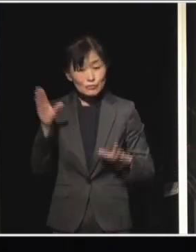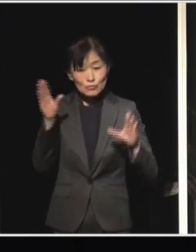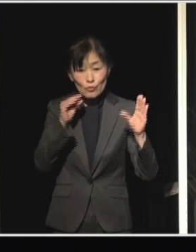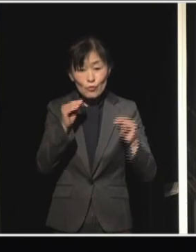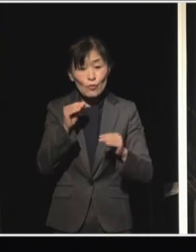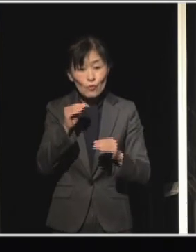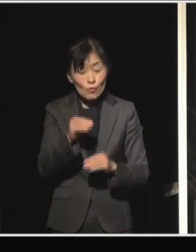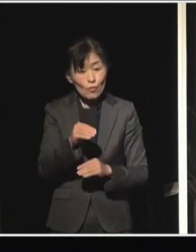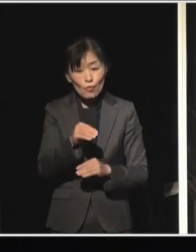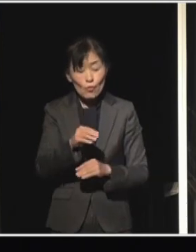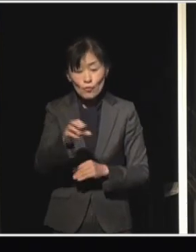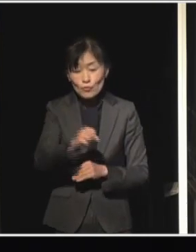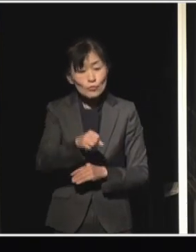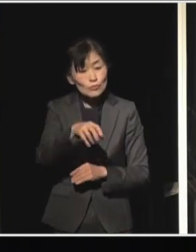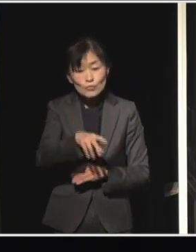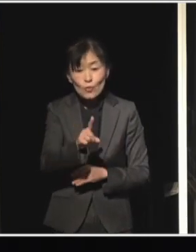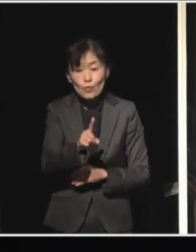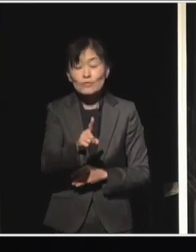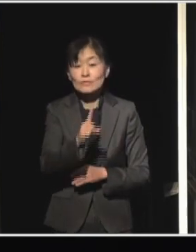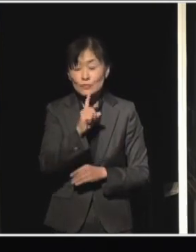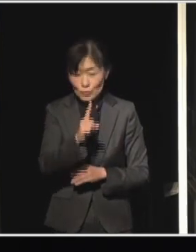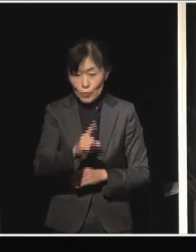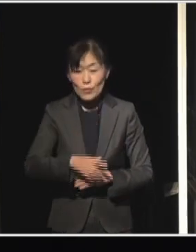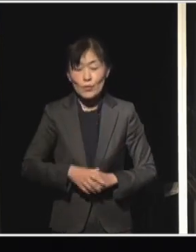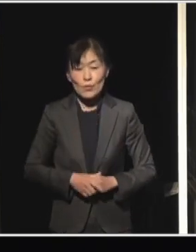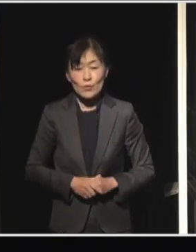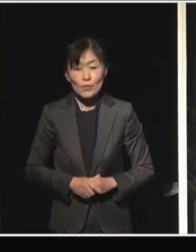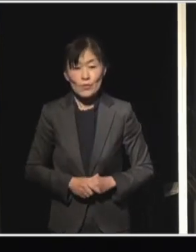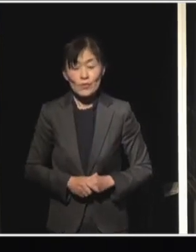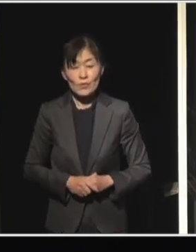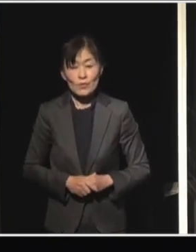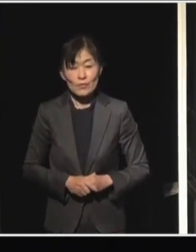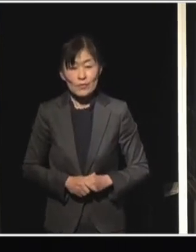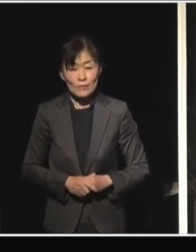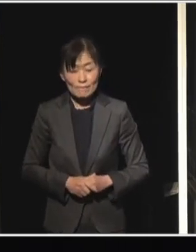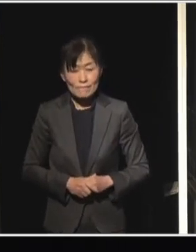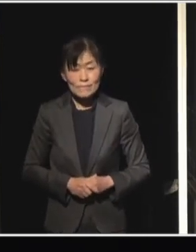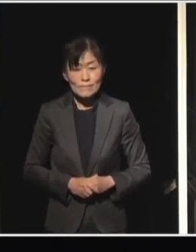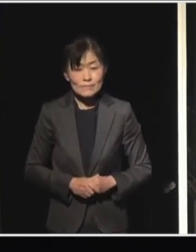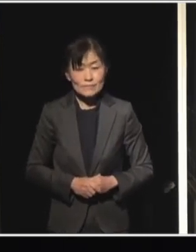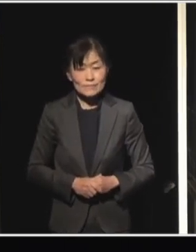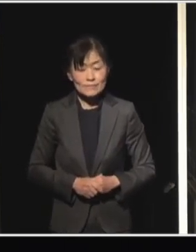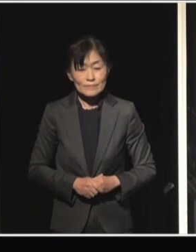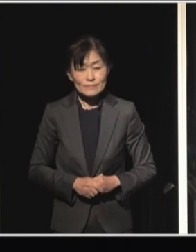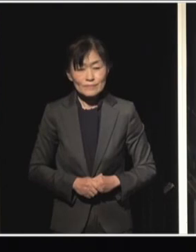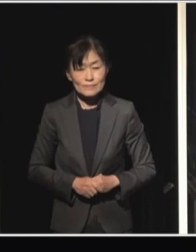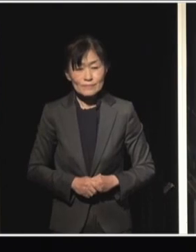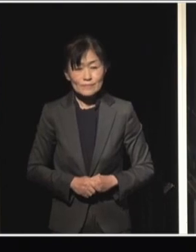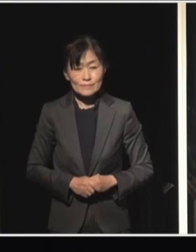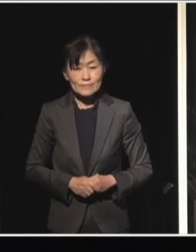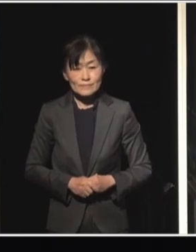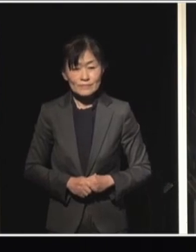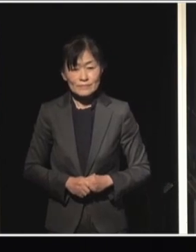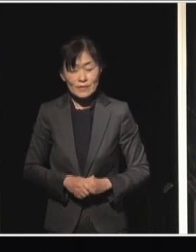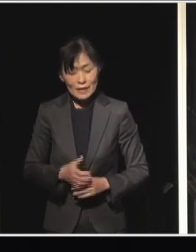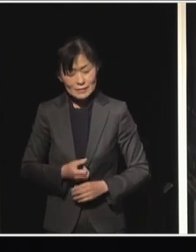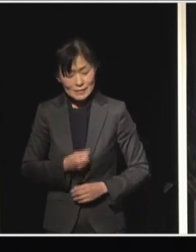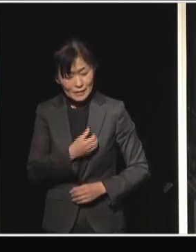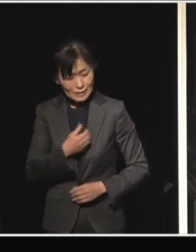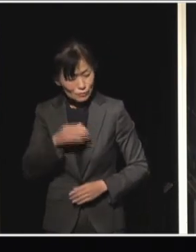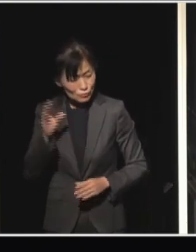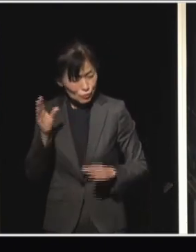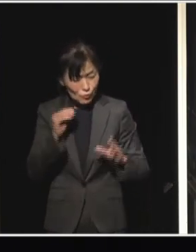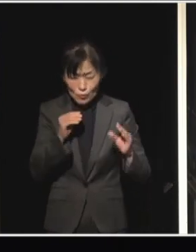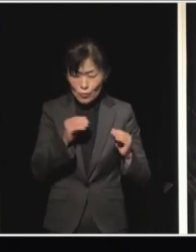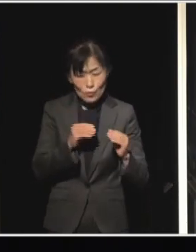いうところなんですがなかなかあの8牛ができ情報源というの